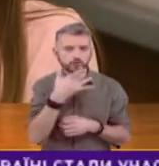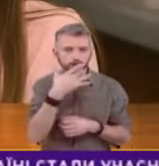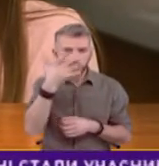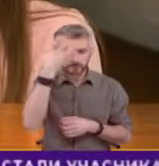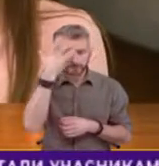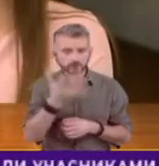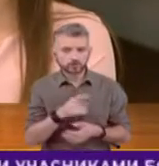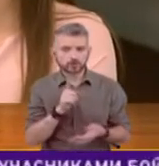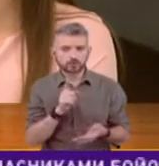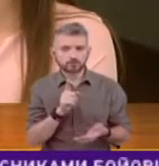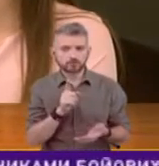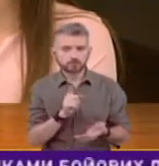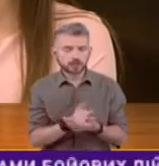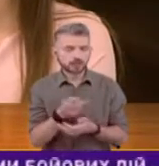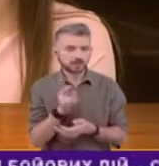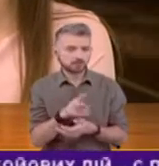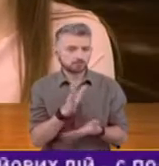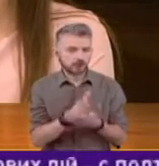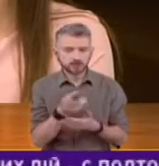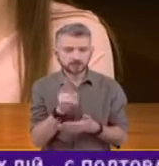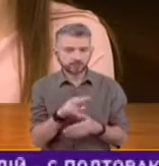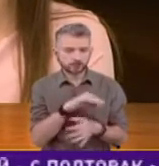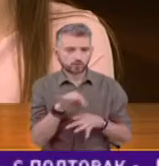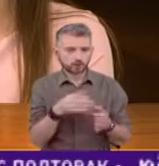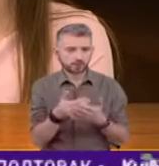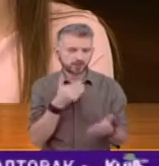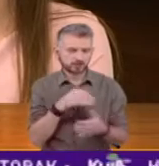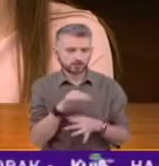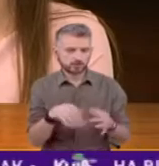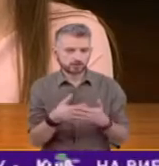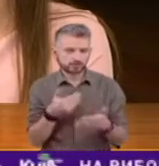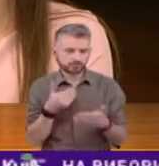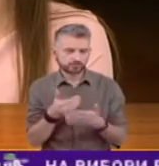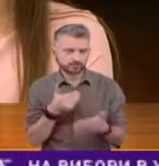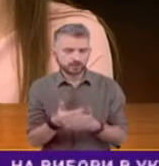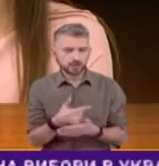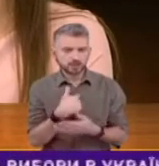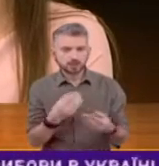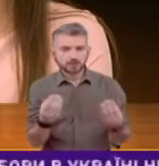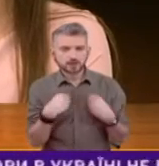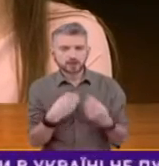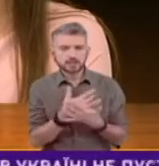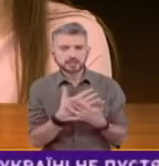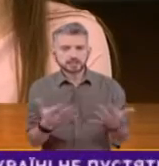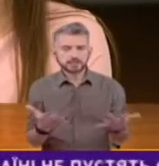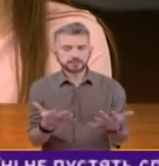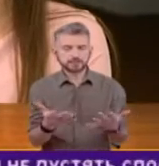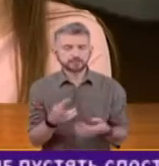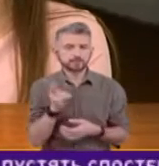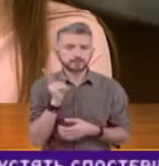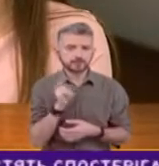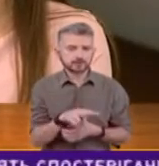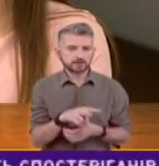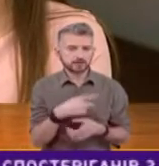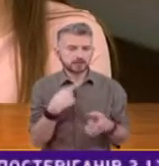мали два різні проекти, які нам, предпроекти, як це називається, тобто нам надали різні, ну,